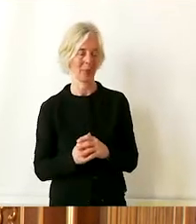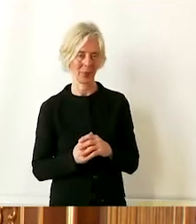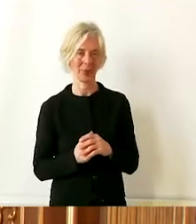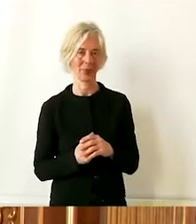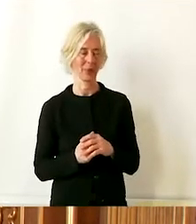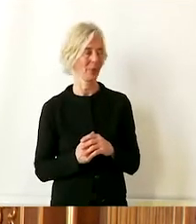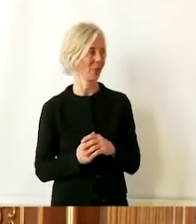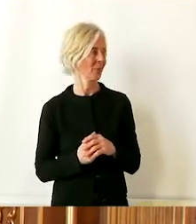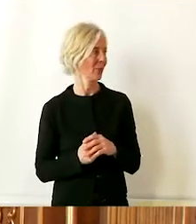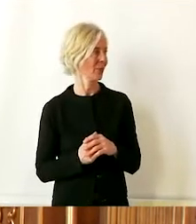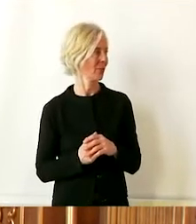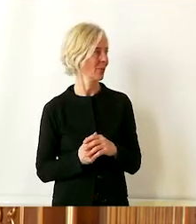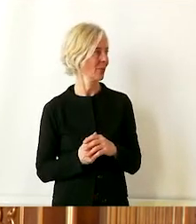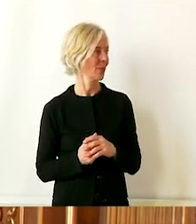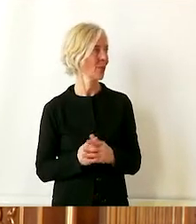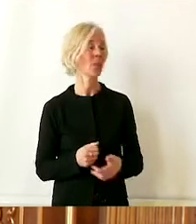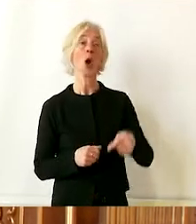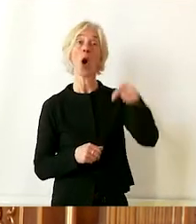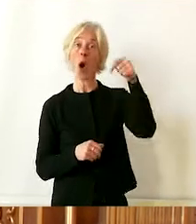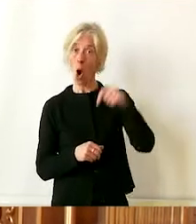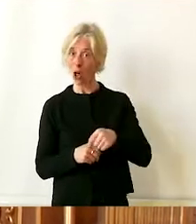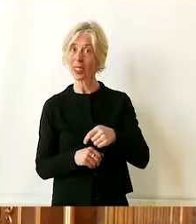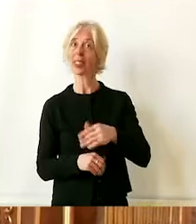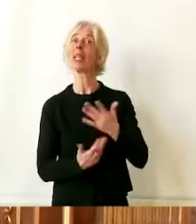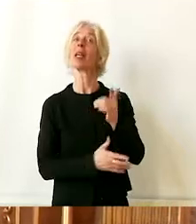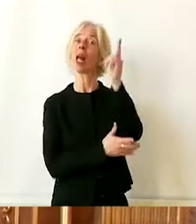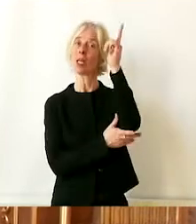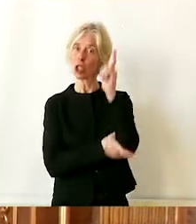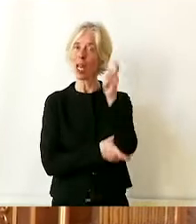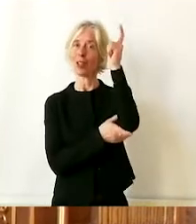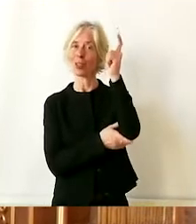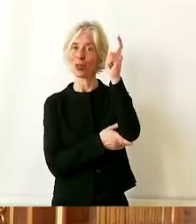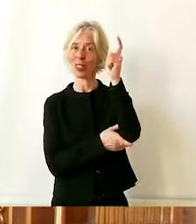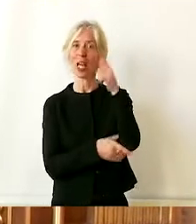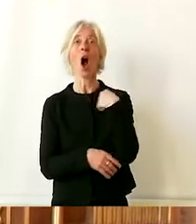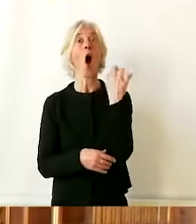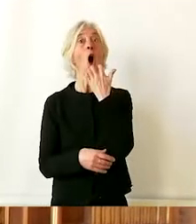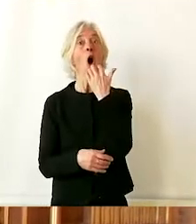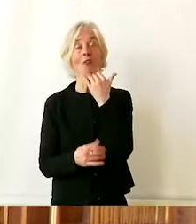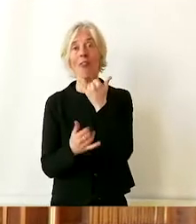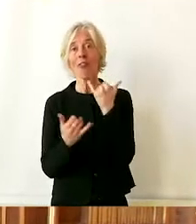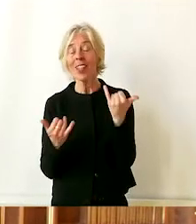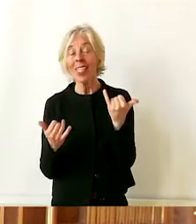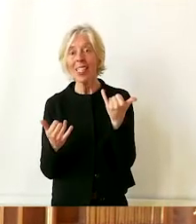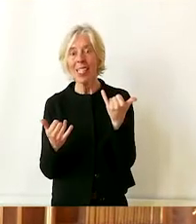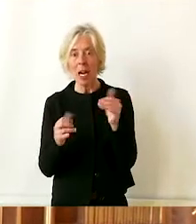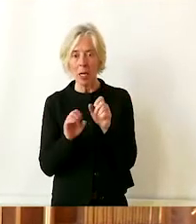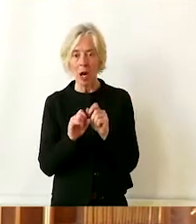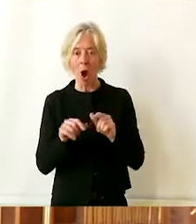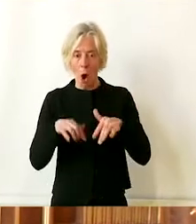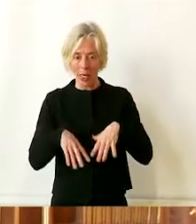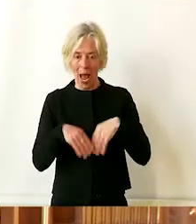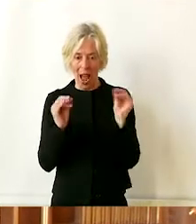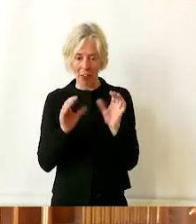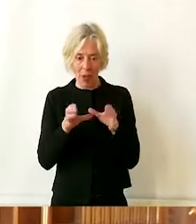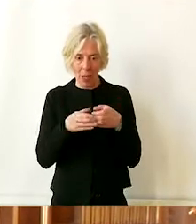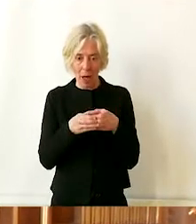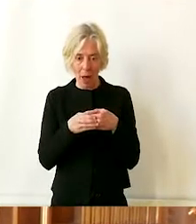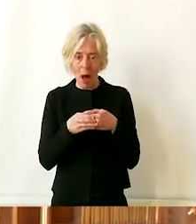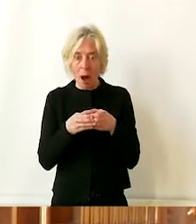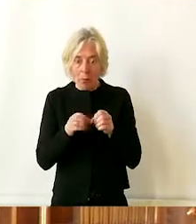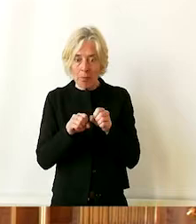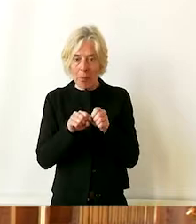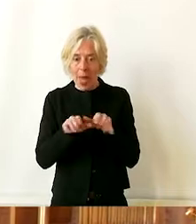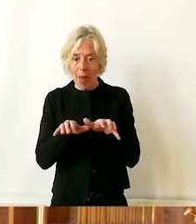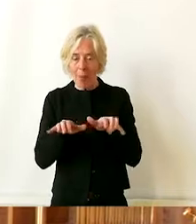stattfinden müssen. Heute ist der Auftakt. Wir erhoffen uns einen Schneeballeffekt. dass viel mehr Unternehmen